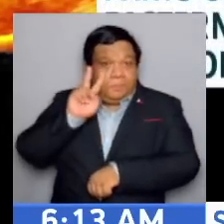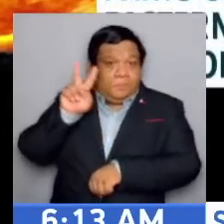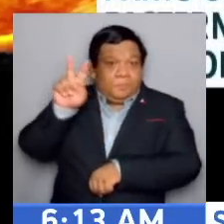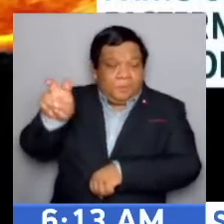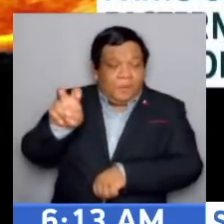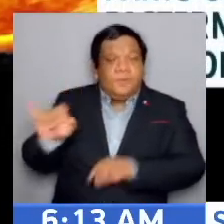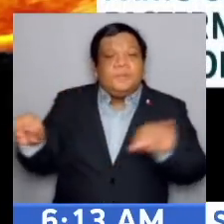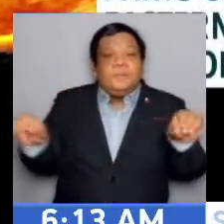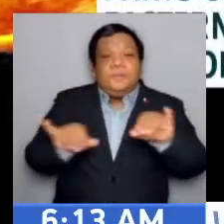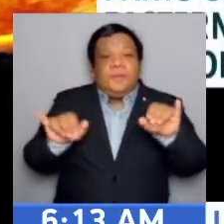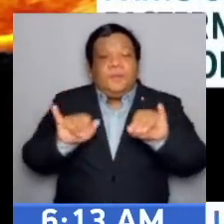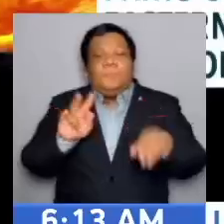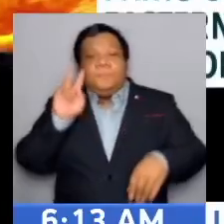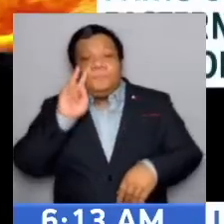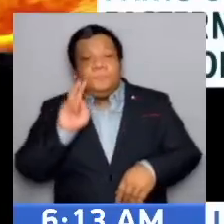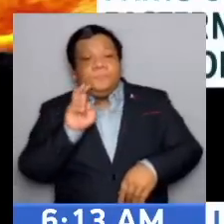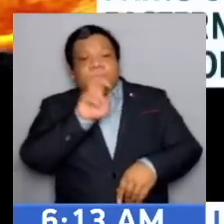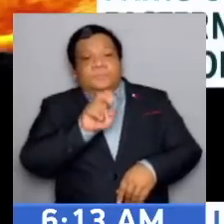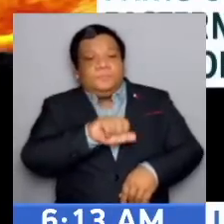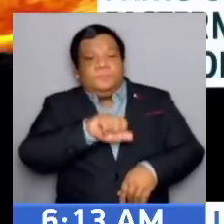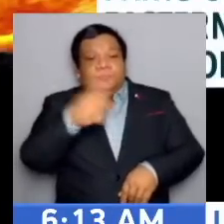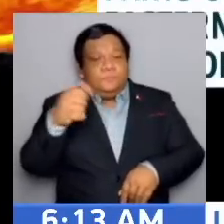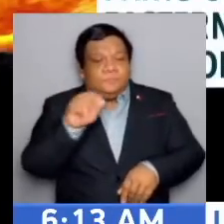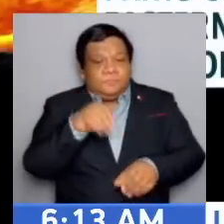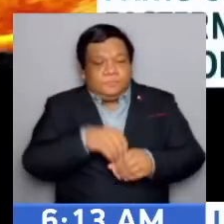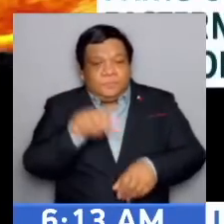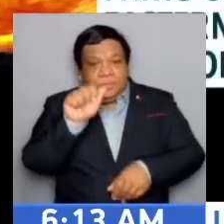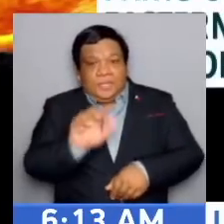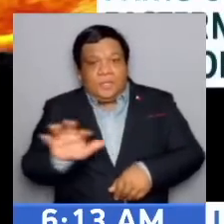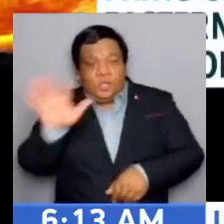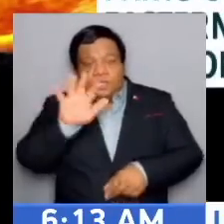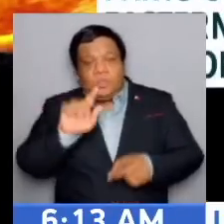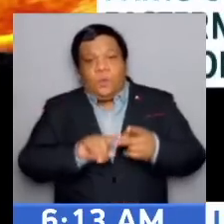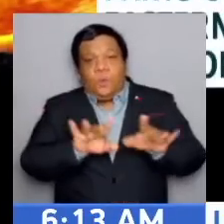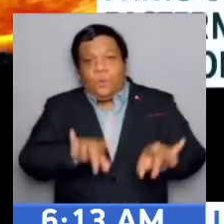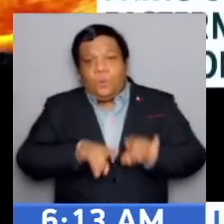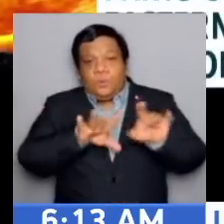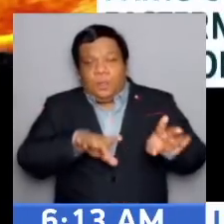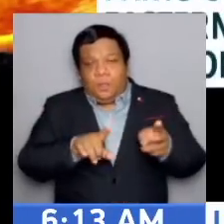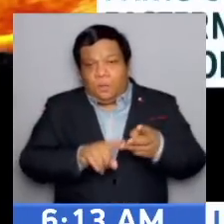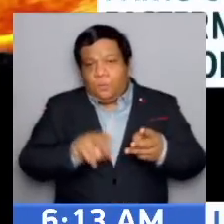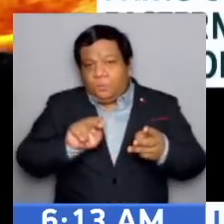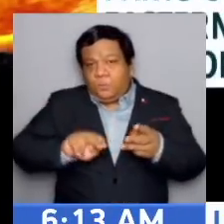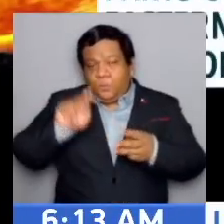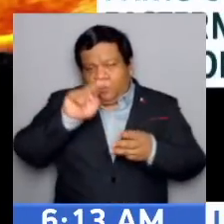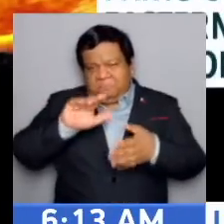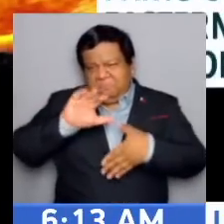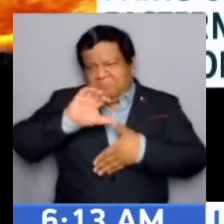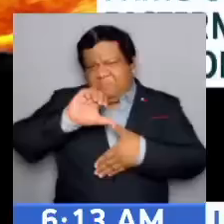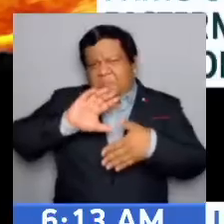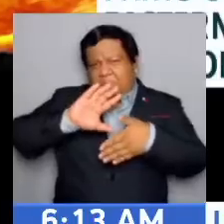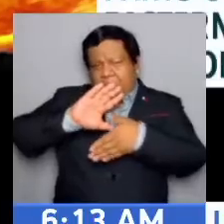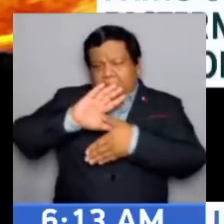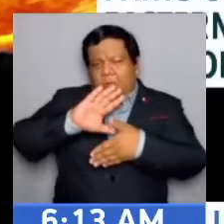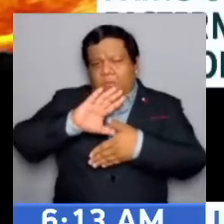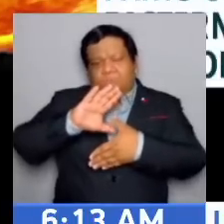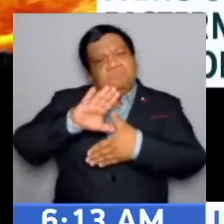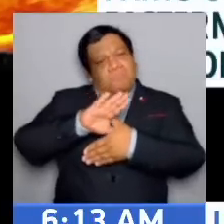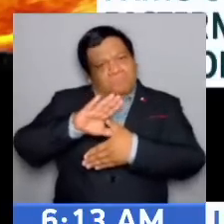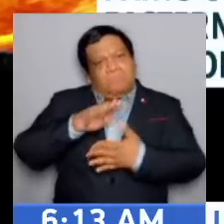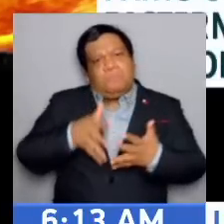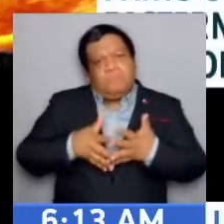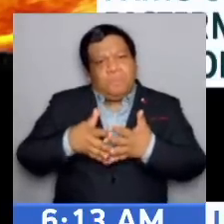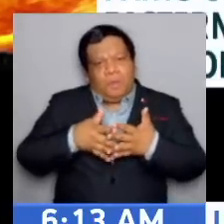pang bahagi ng Asia, Australia, North America, malaking bahagi ng South America at ilang panig ng Northern at